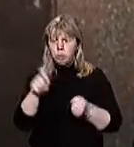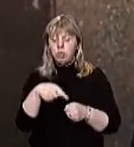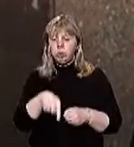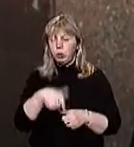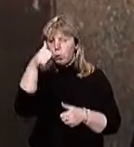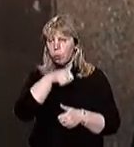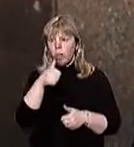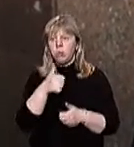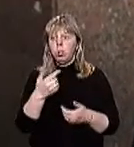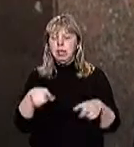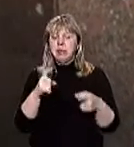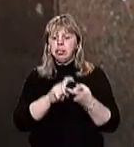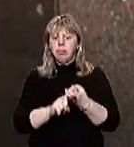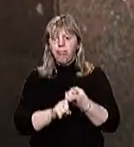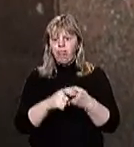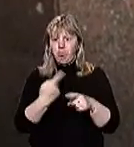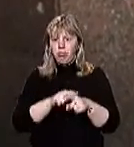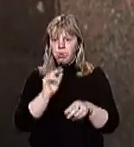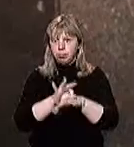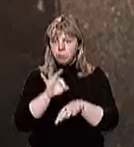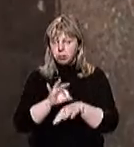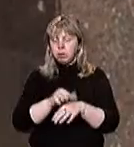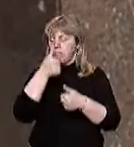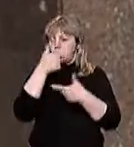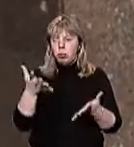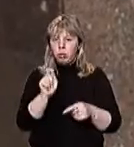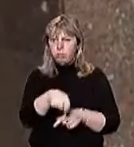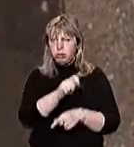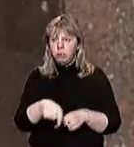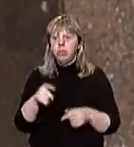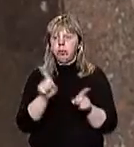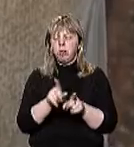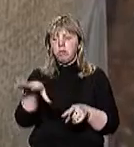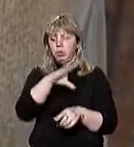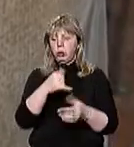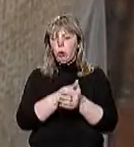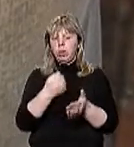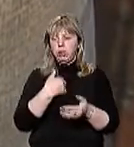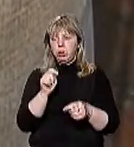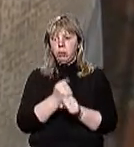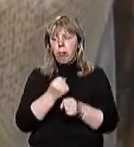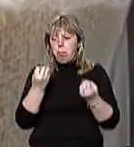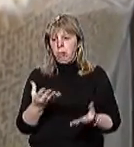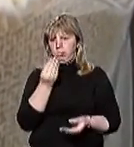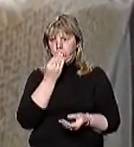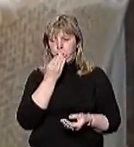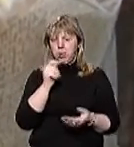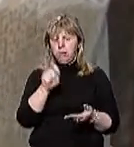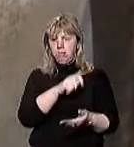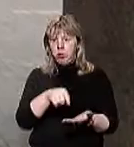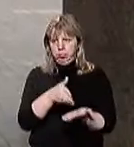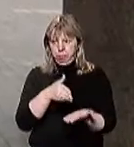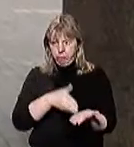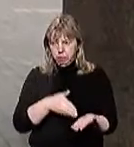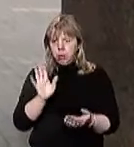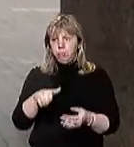цього року із-за коронавіруса ми не можемо посвятити. Тут за нас все зробили, ми просто будемо їсти священну Пасху.